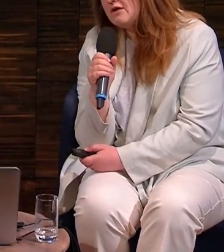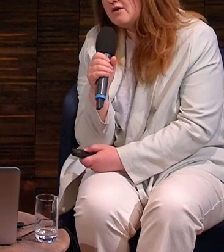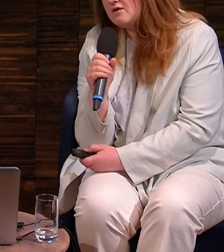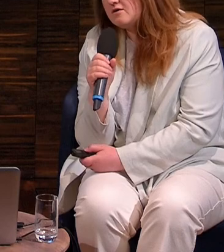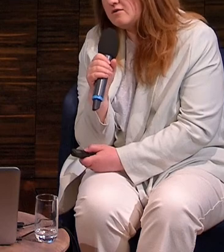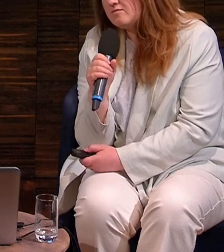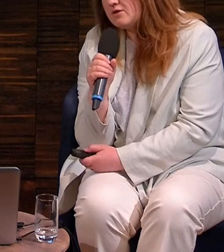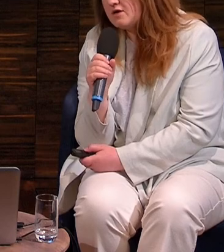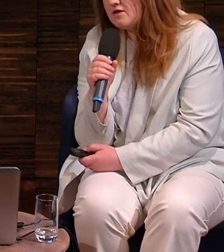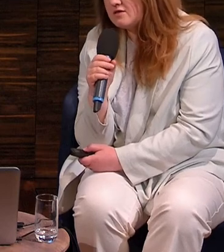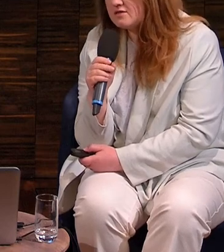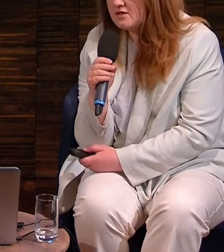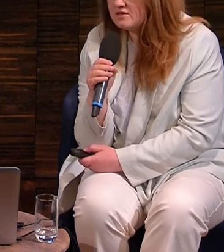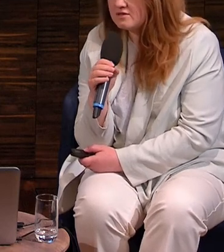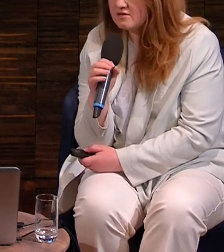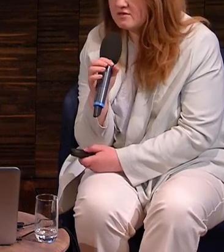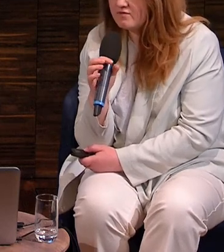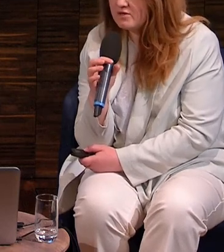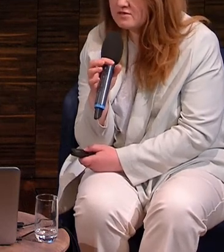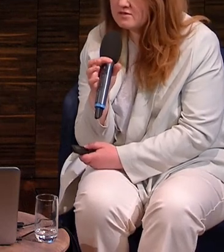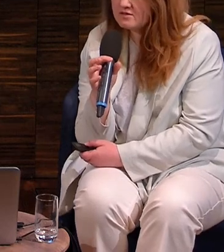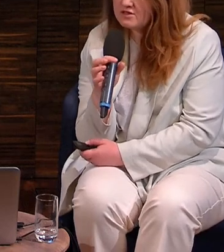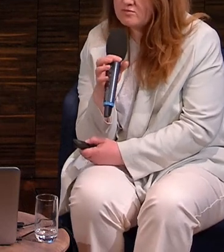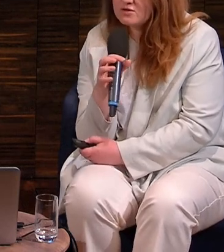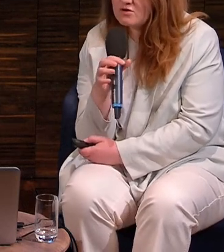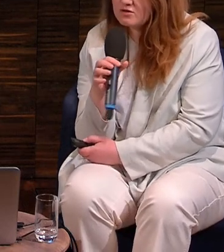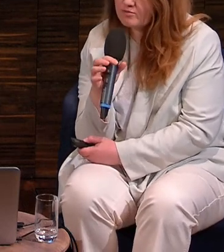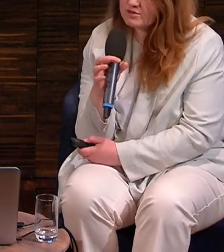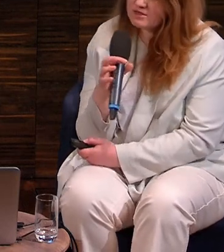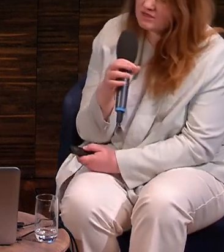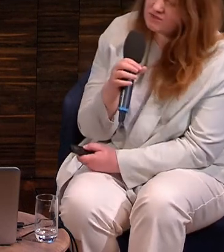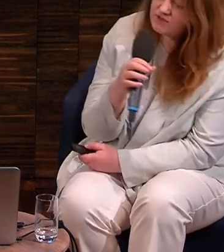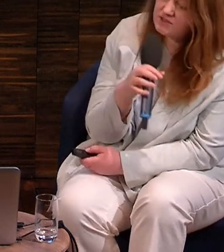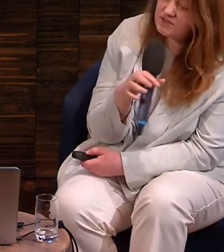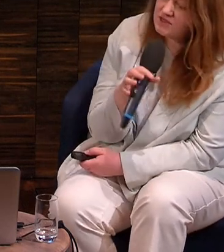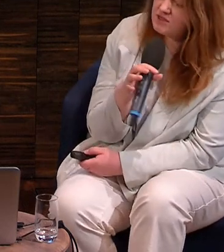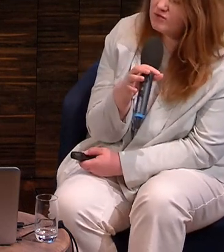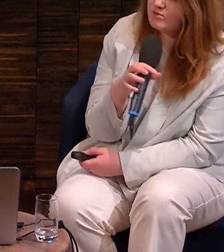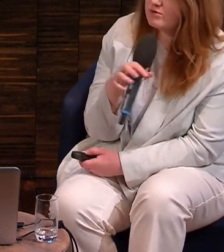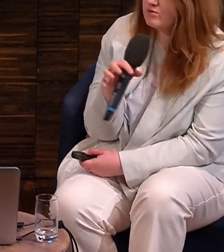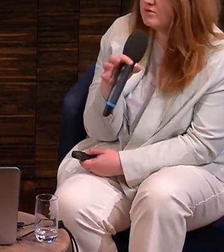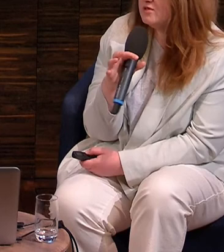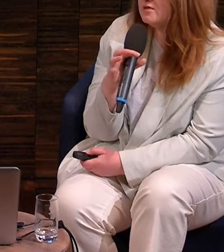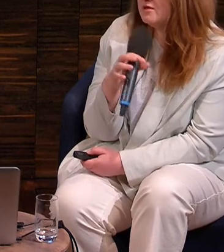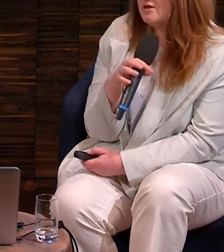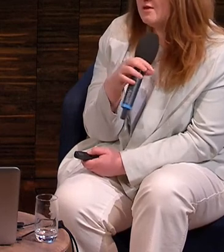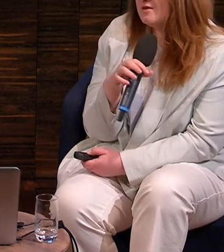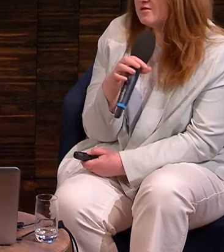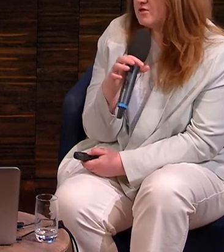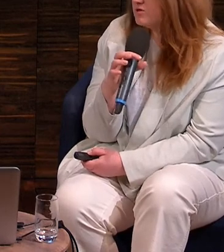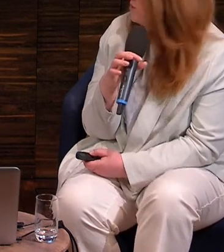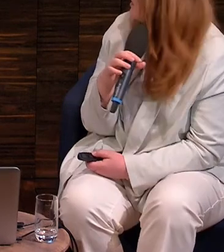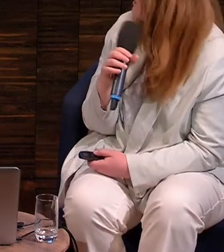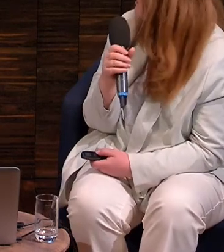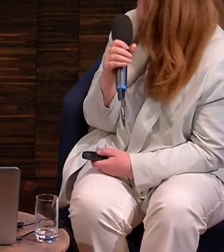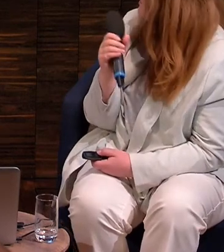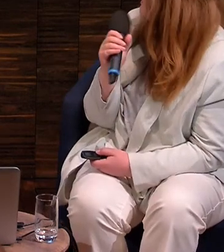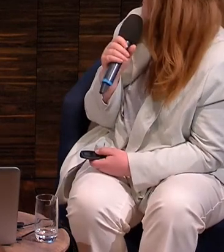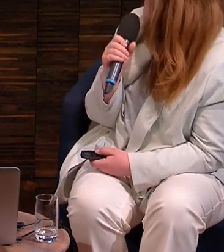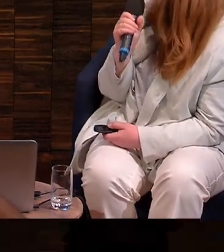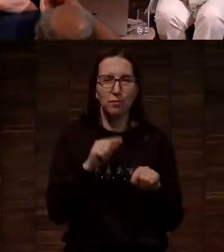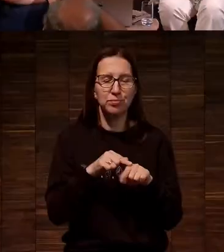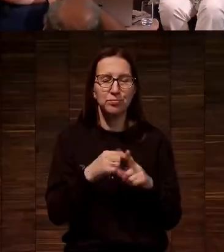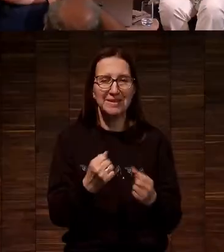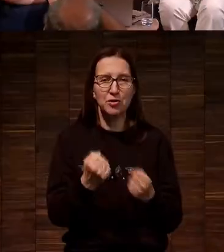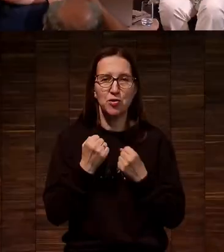и предлагали создать вместе с ними какое-то пространство единения, природы, защищенности. Вот